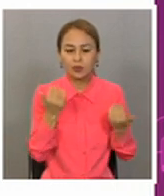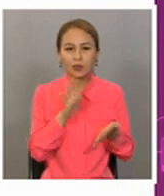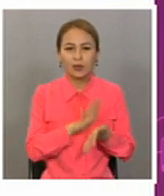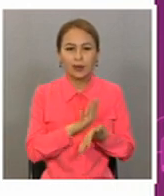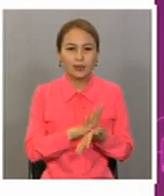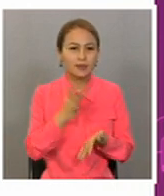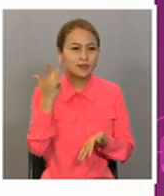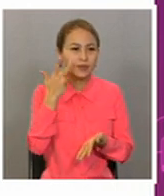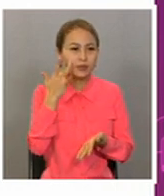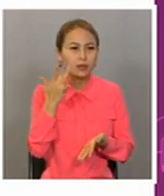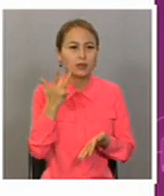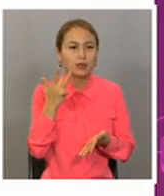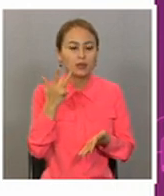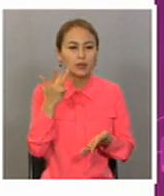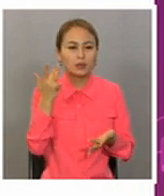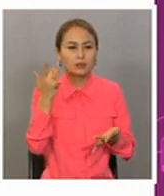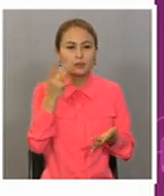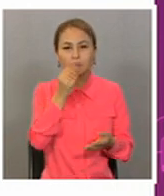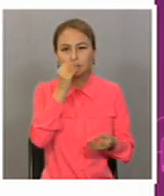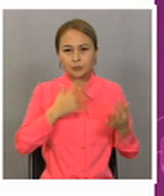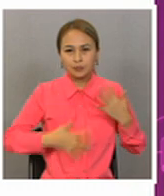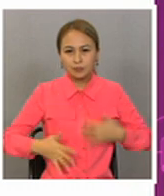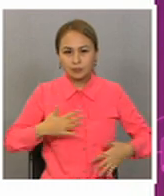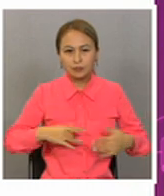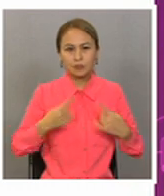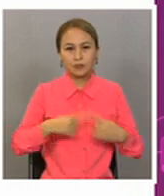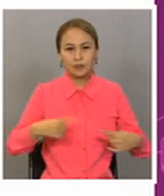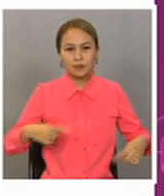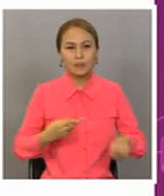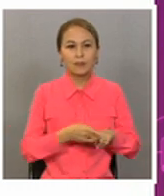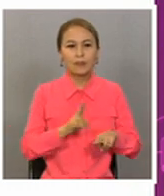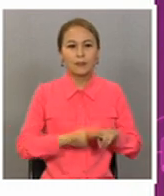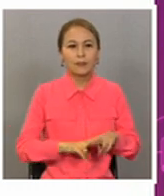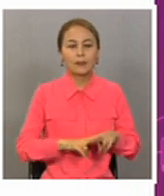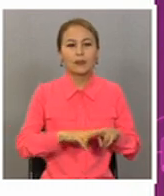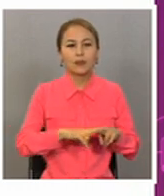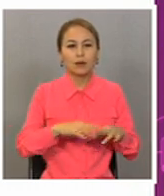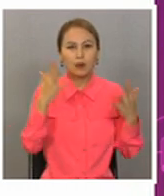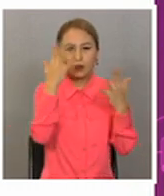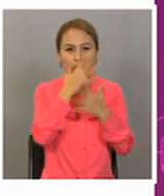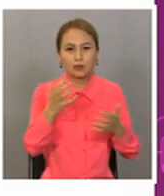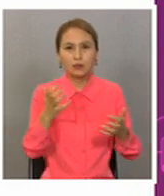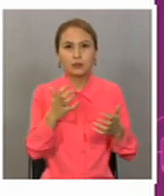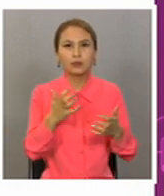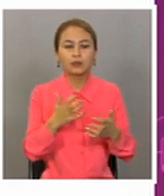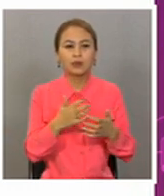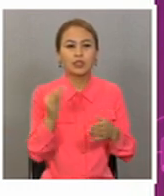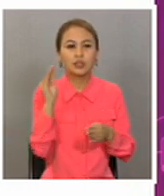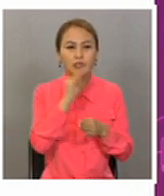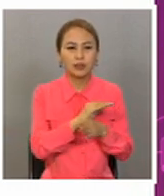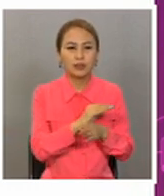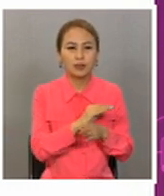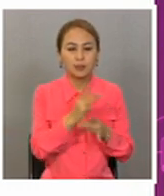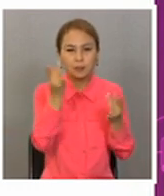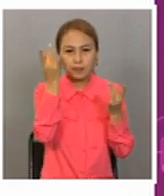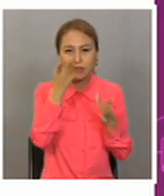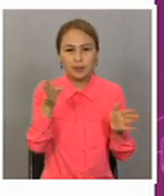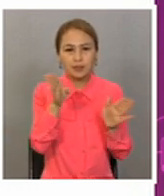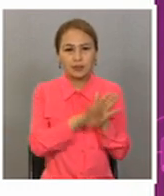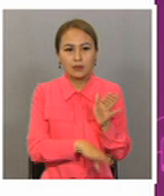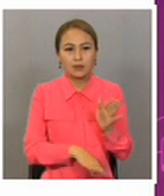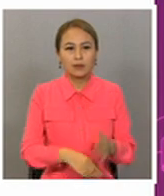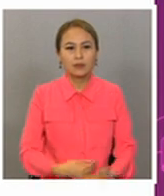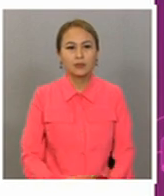сақтамаулық. Ұқыпсыздық. Ал надандық, қараңғылық және мәдениетсіздікті білдіреді